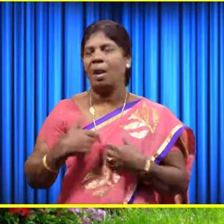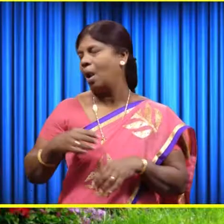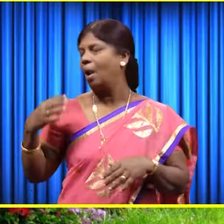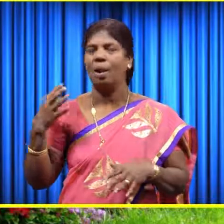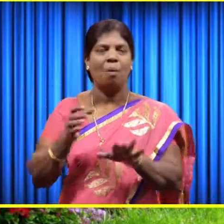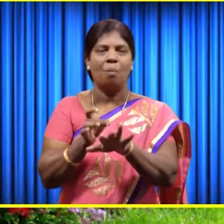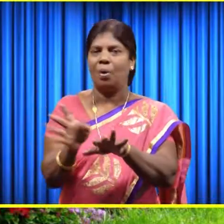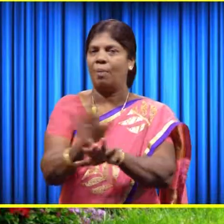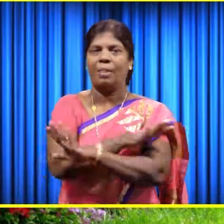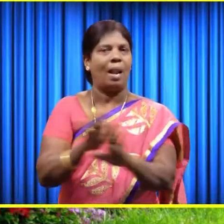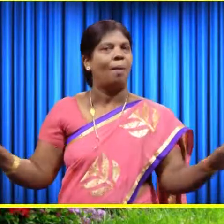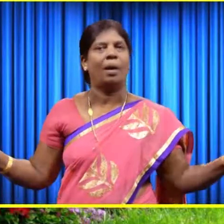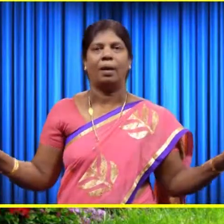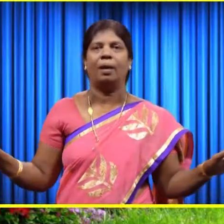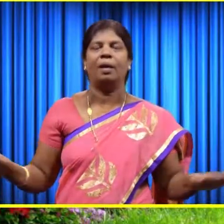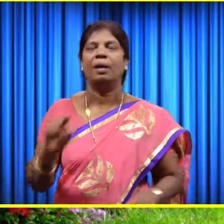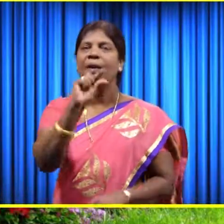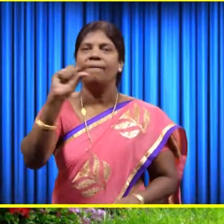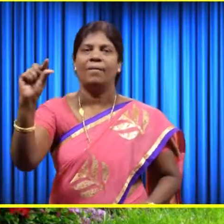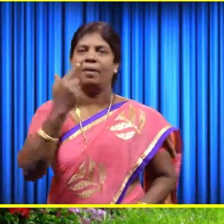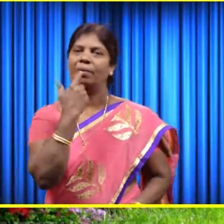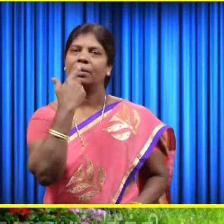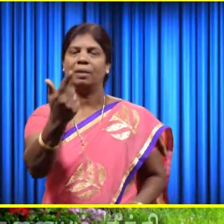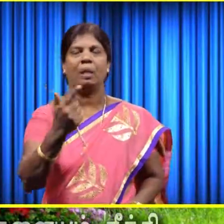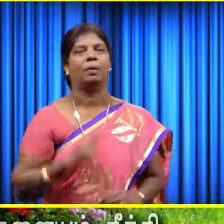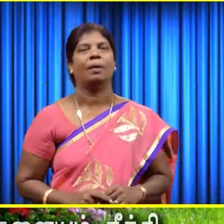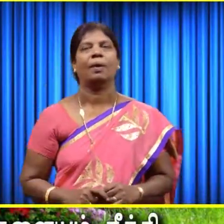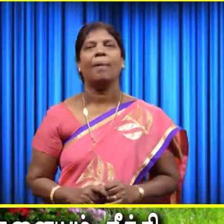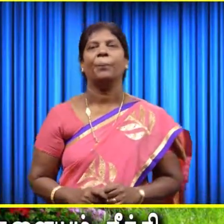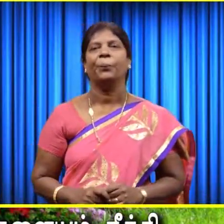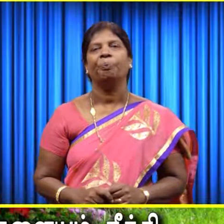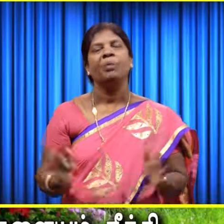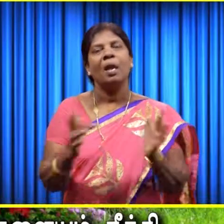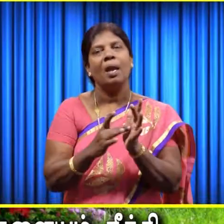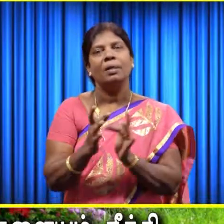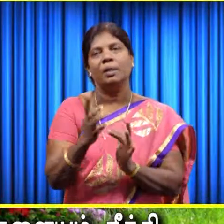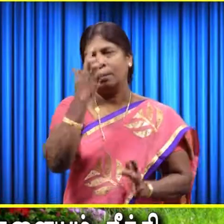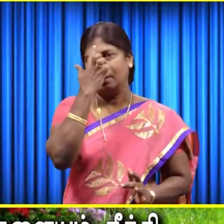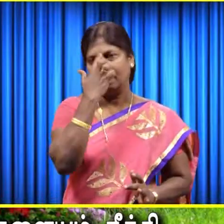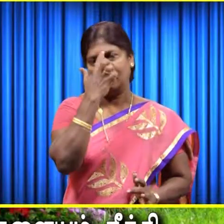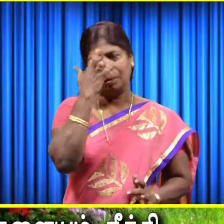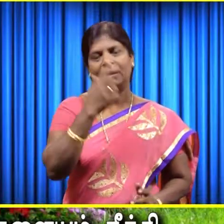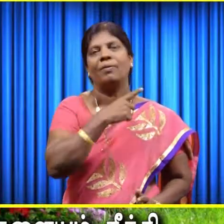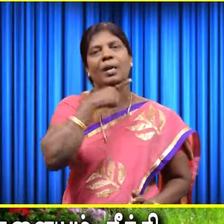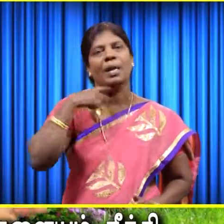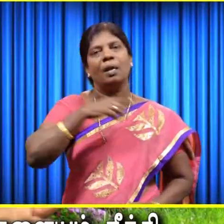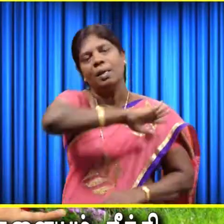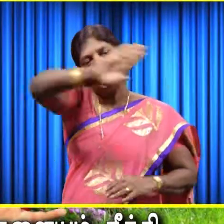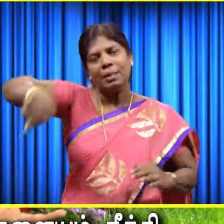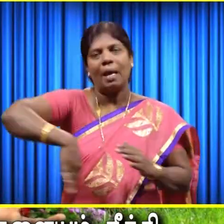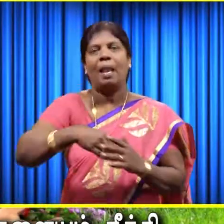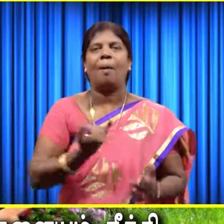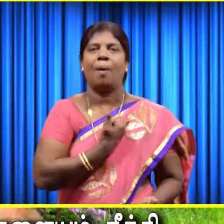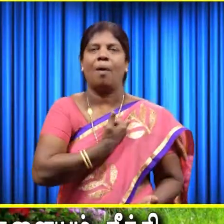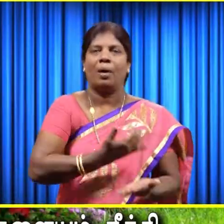புறம்பே தள்ளுவதில்லை என்று அவர் திருமறையிலே சொல்லியிருக்கிறார். இயேசு கிறிஸ்துவின் இரத்தம் சகல